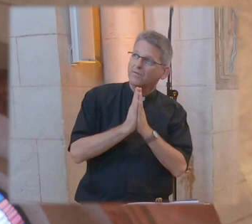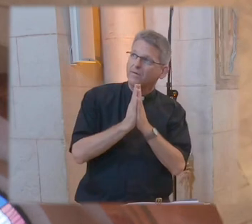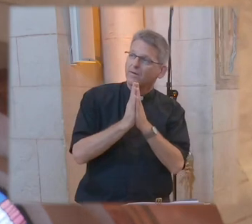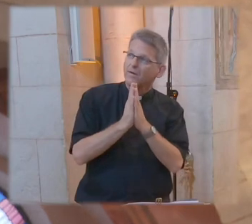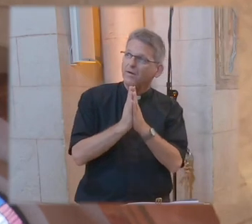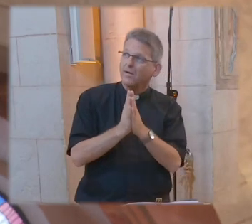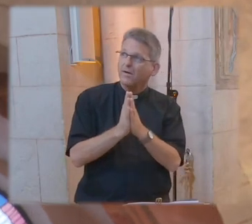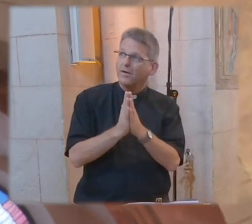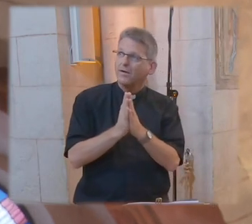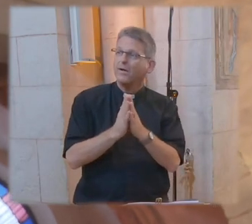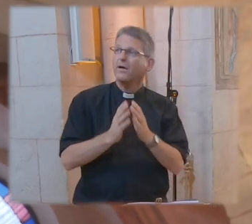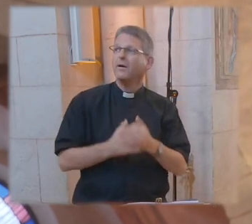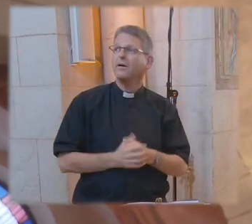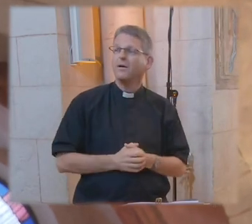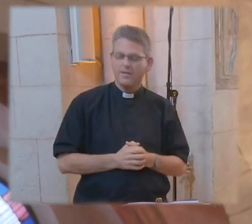semper.